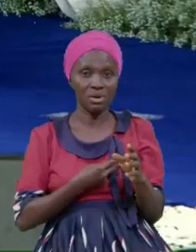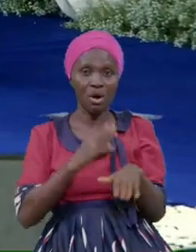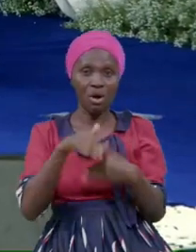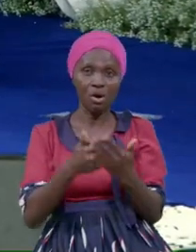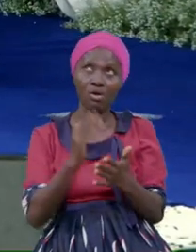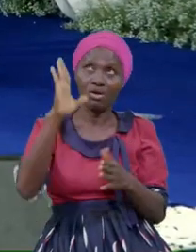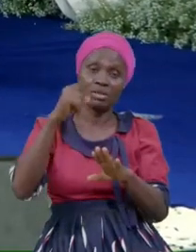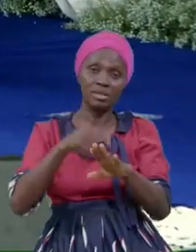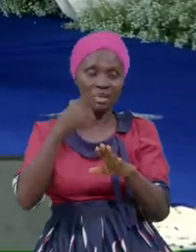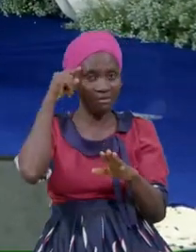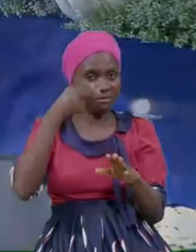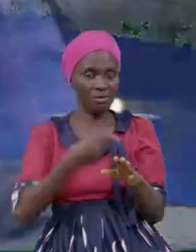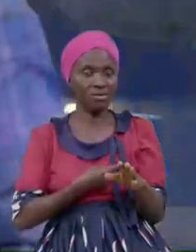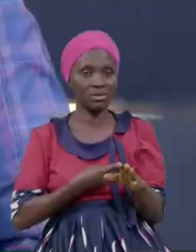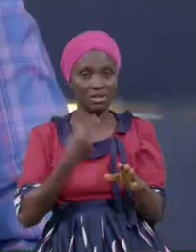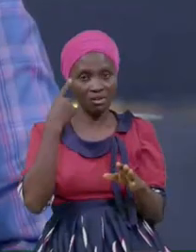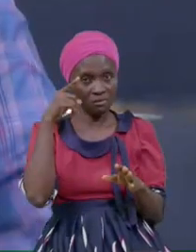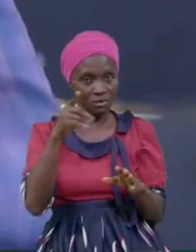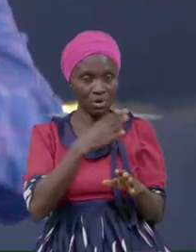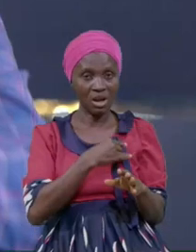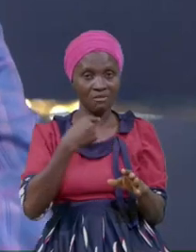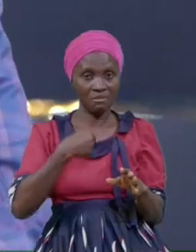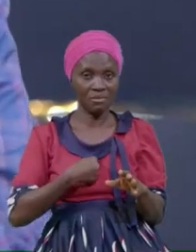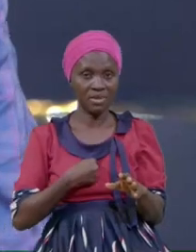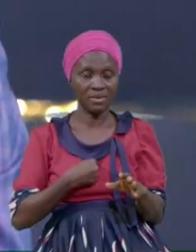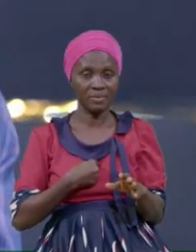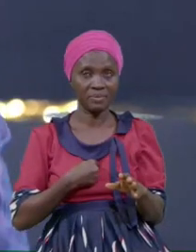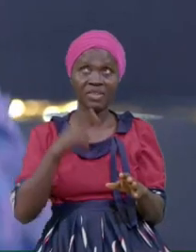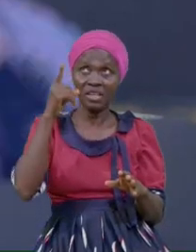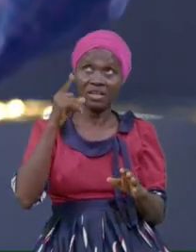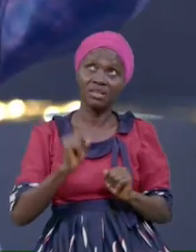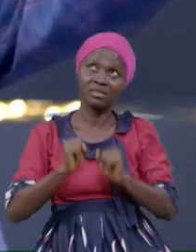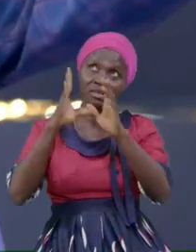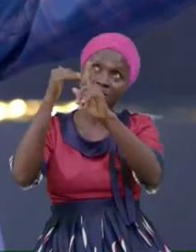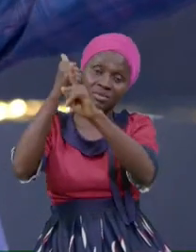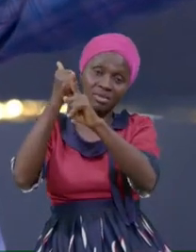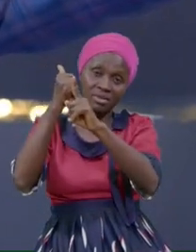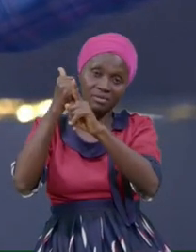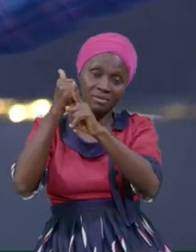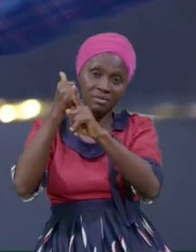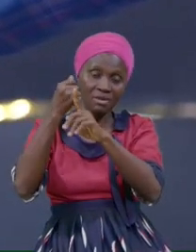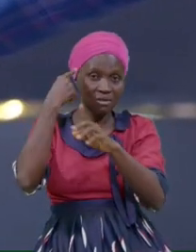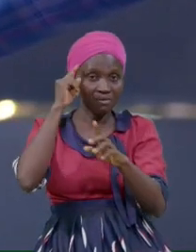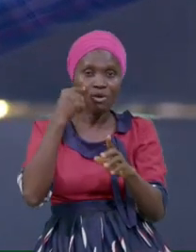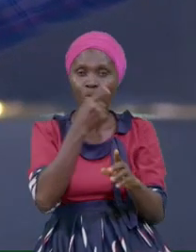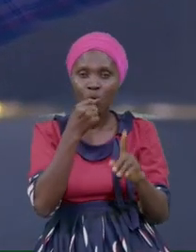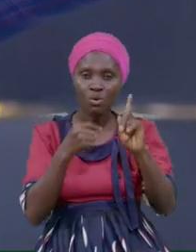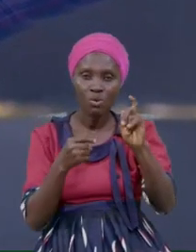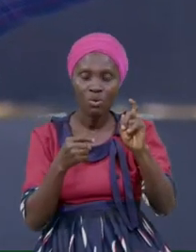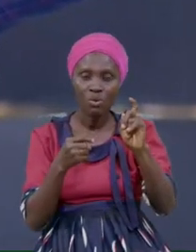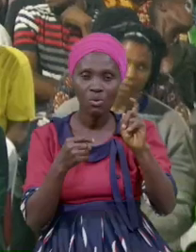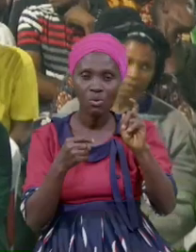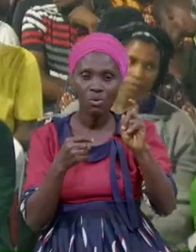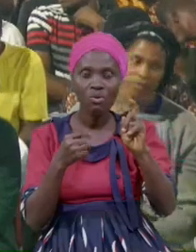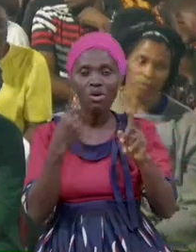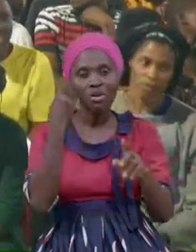pour nous, pour toi et moi, moi et toi, il s'est donné lui-même pour qui?